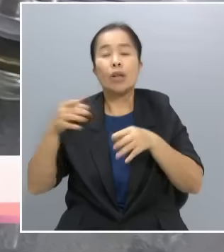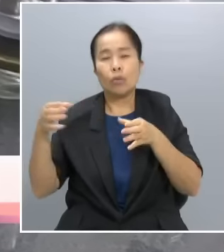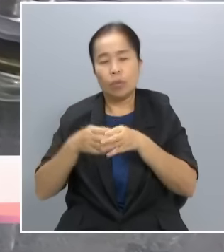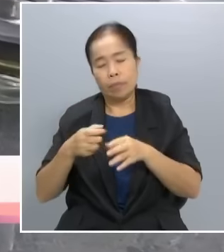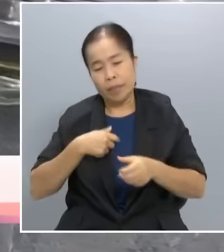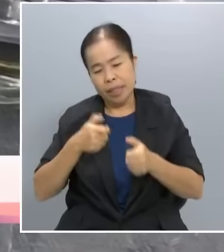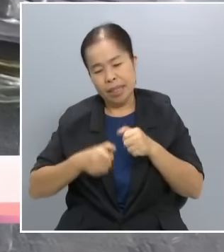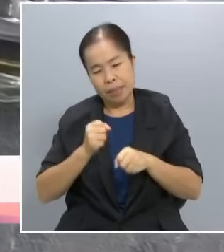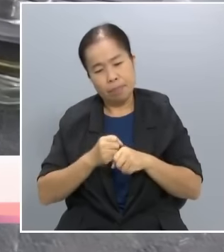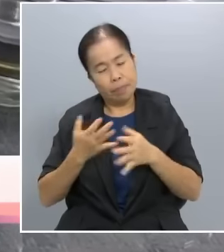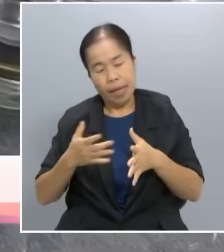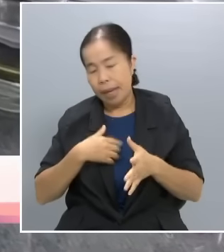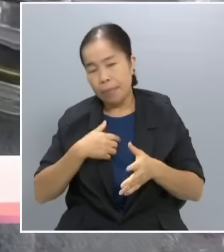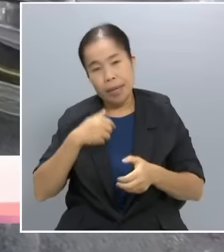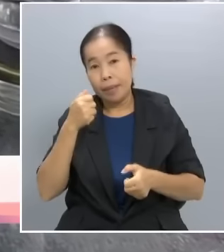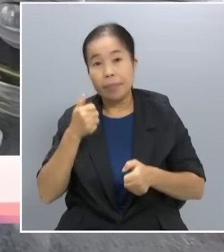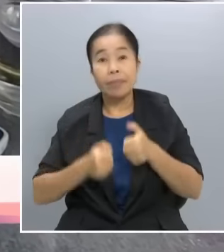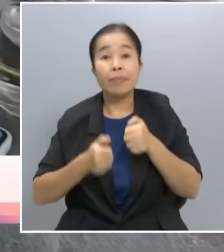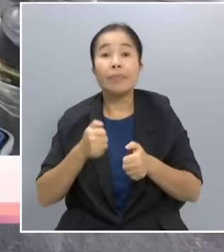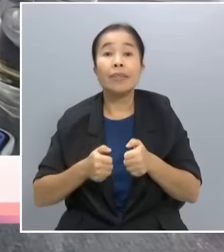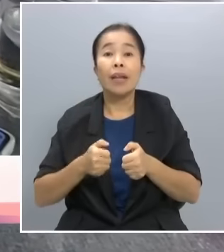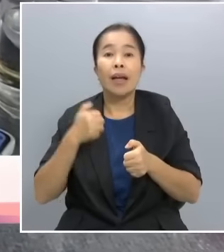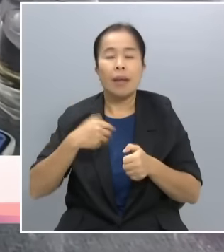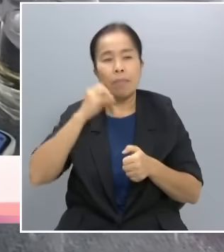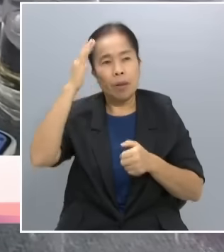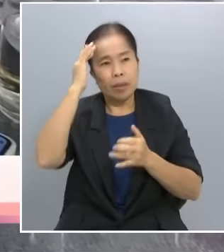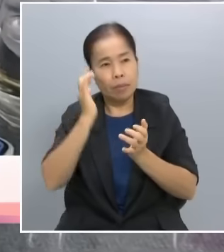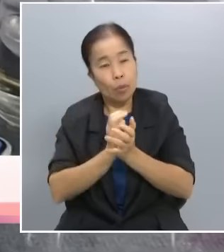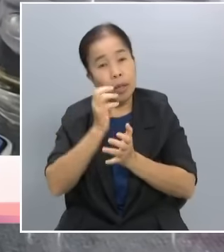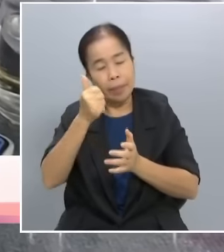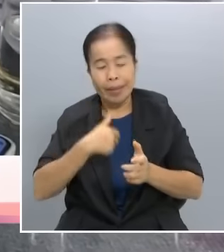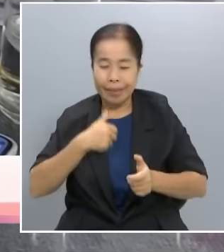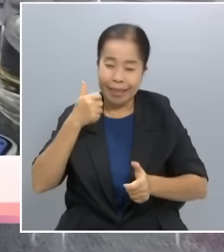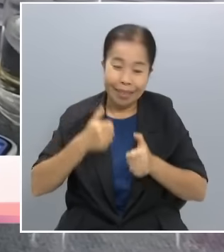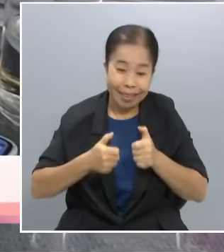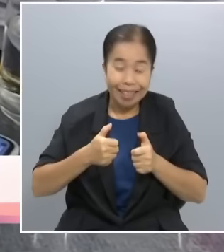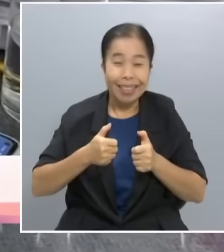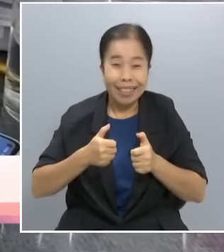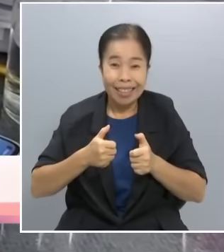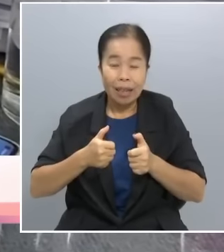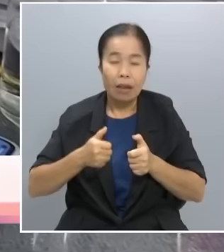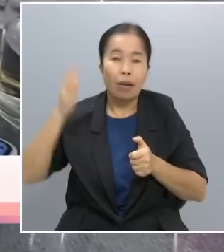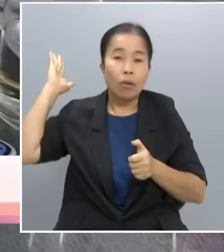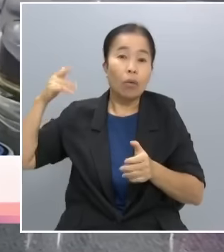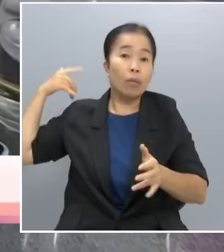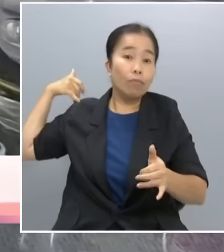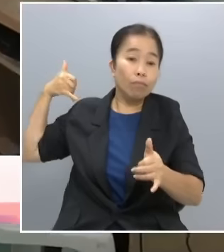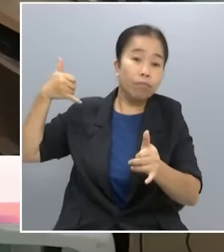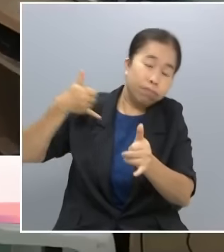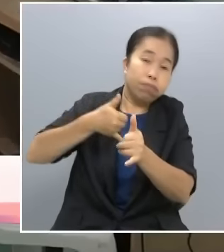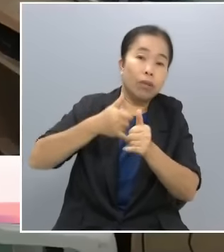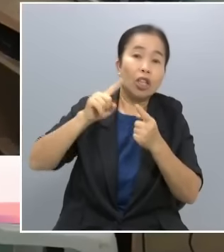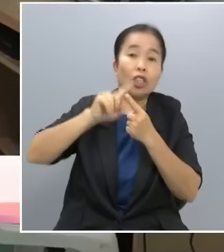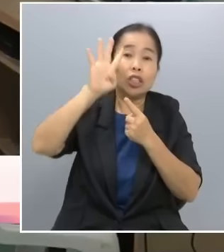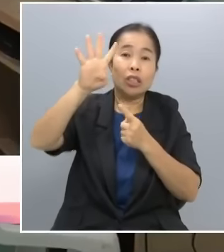ทำยังไงดีมันมีเหตุแบบนี้ขึ้นแล้วเหตุการณ์มันแปลกๆจะแจ้งความเลยดีไหมแต่ยังไม่ทันได้ถามอะไรเลยคุณผู้ชมครับคนร้ายเนี่ยมันโผล่เข้ามาอีกรอบที่